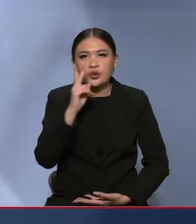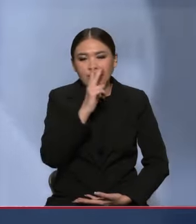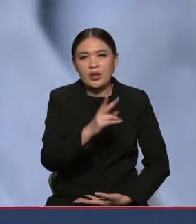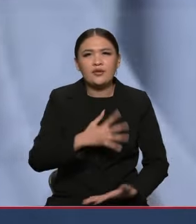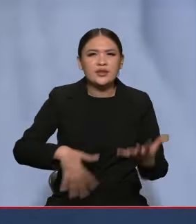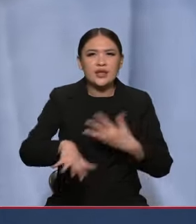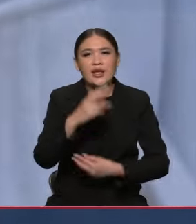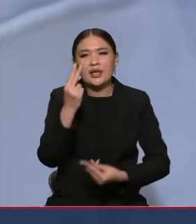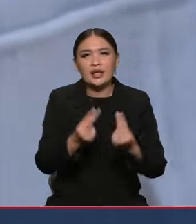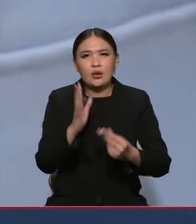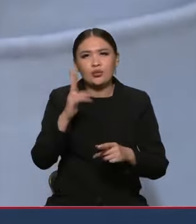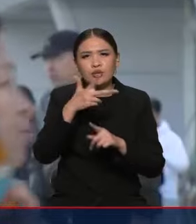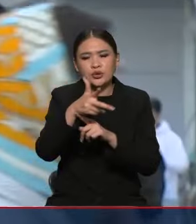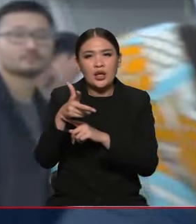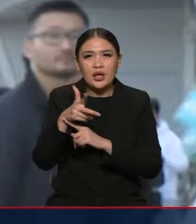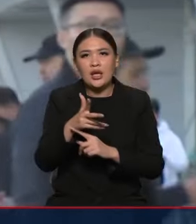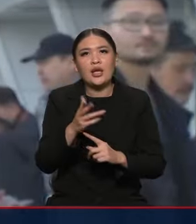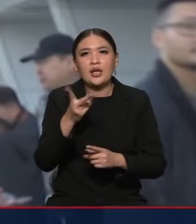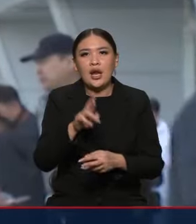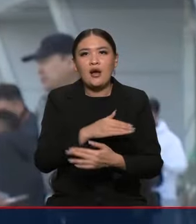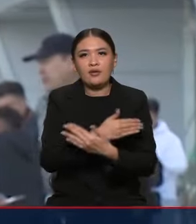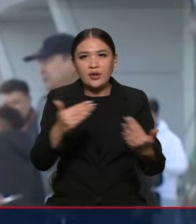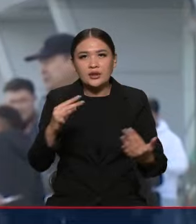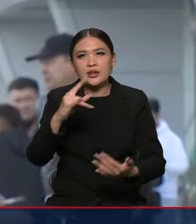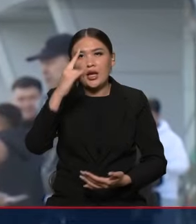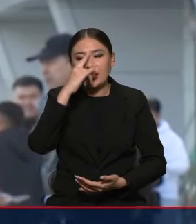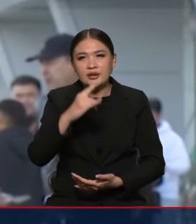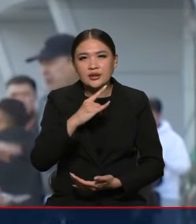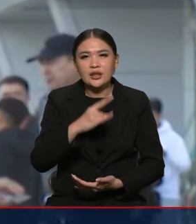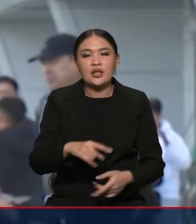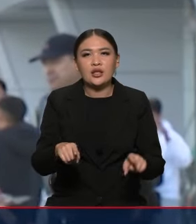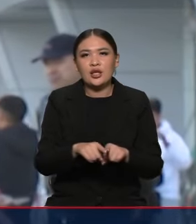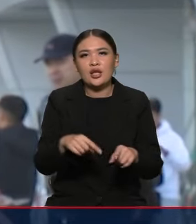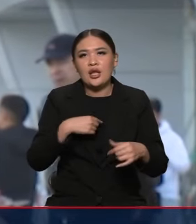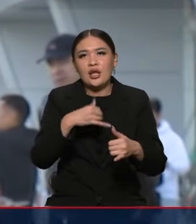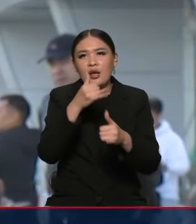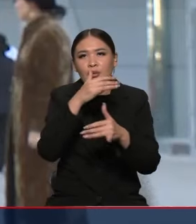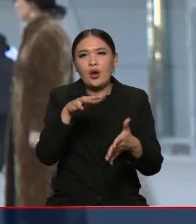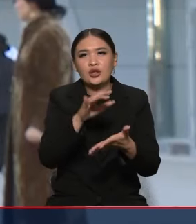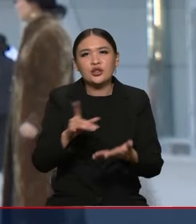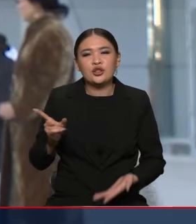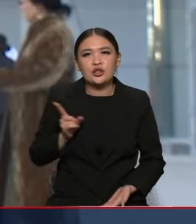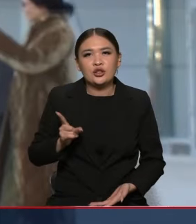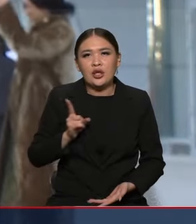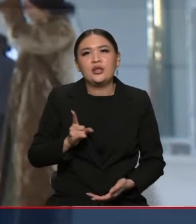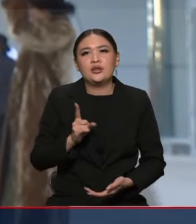эти игры, снимаю много контентов для вас и Казахстан тоже, поэтому не могу дождаться.